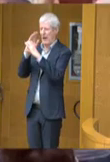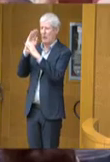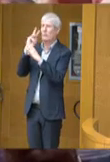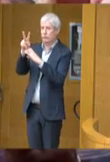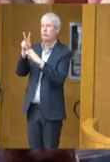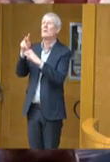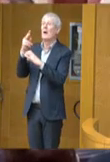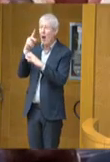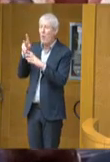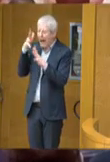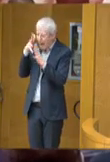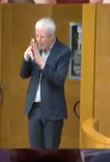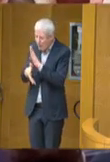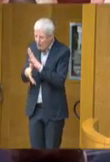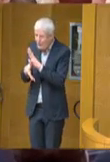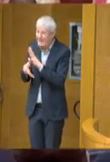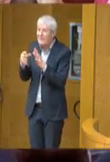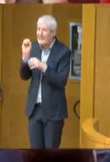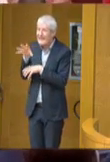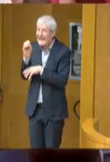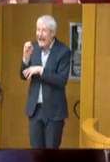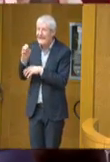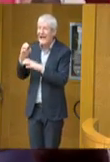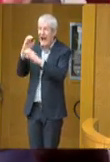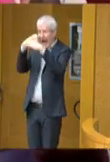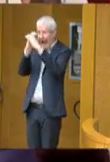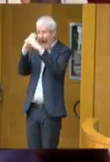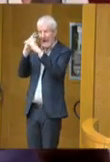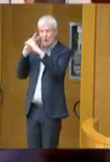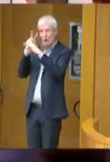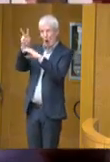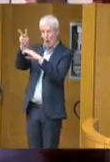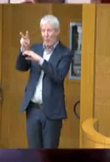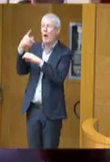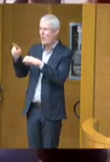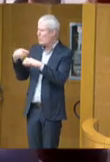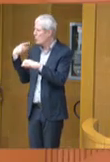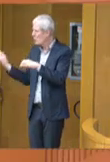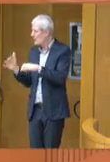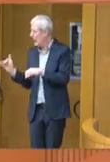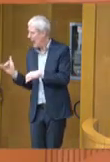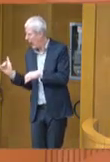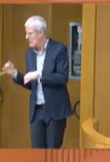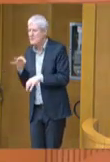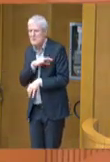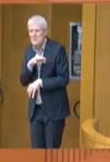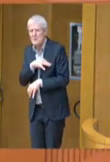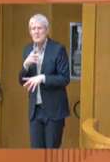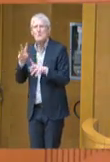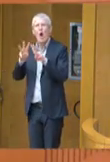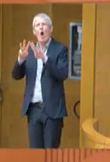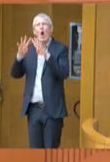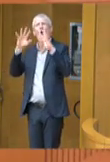di approfondire la didattica astronomica, che mira a suscitare l'interesse e la curiosità dei ragazzi nei confronti del